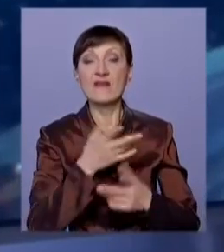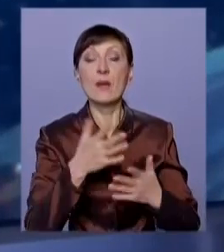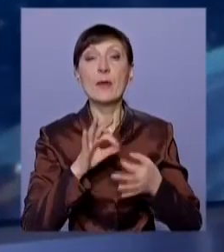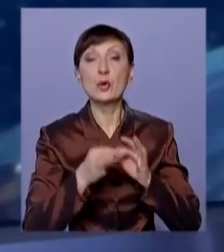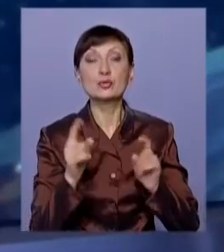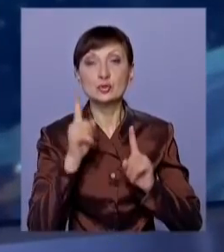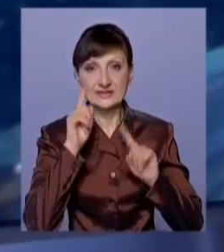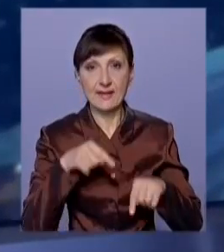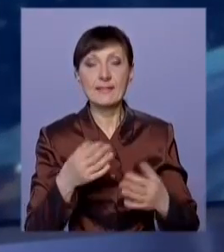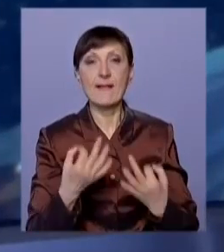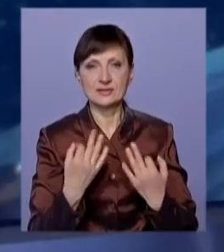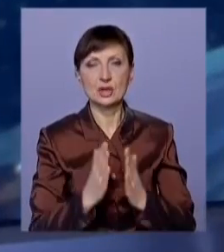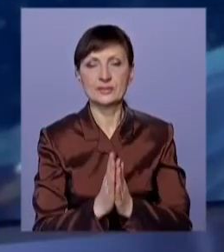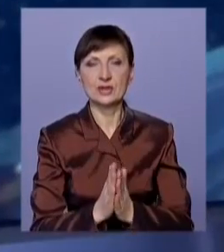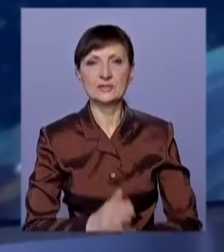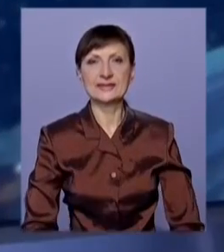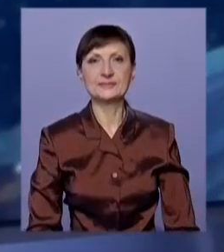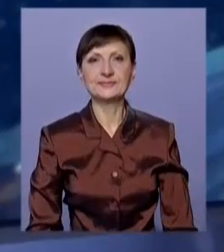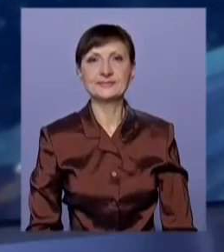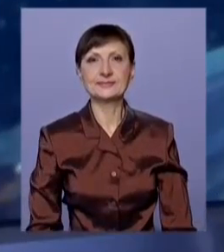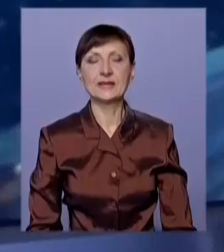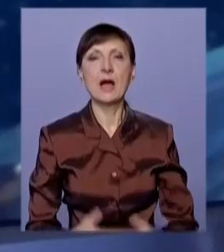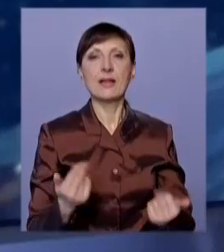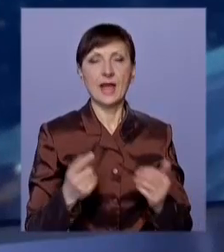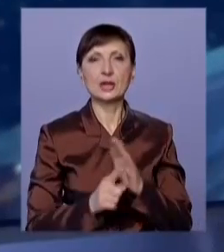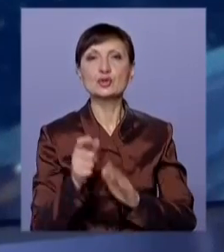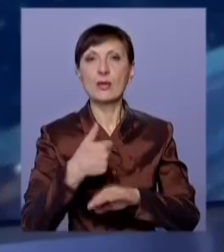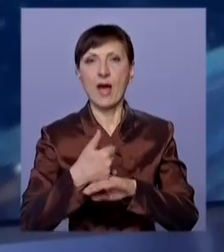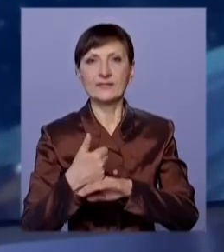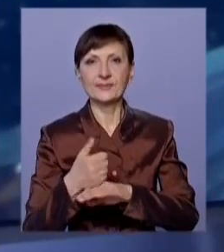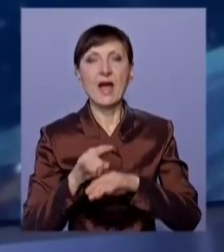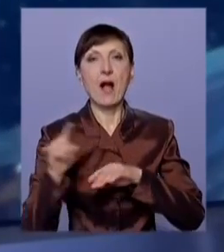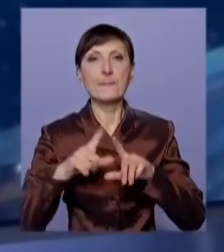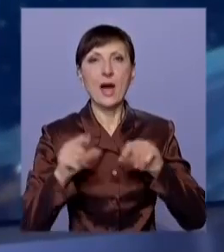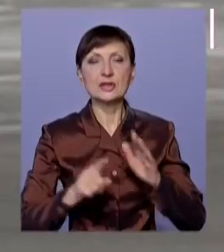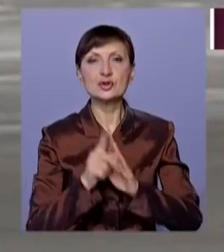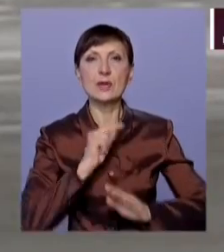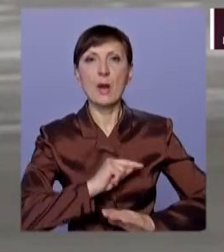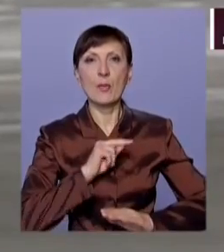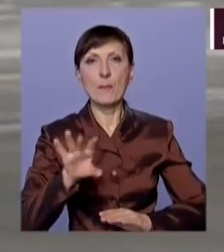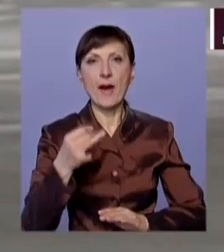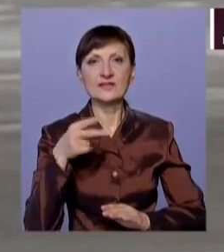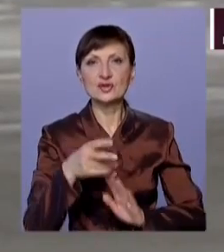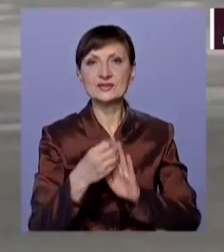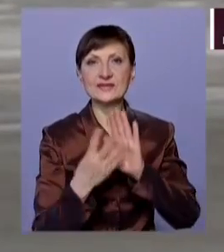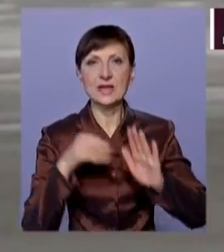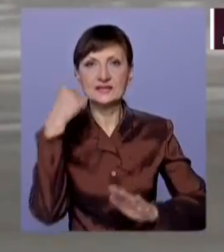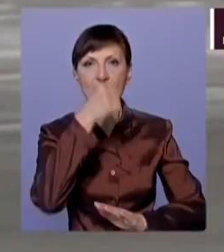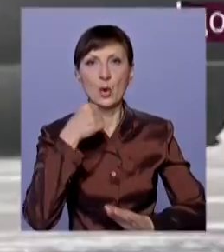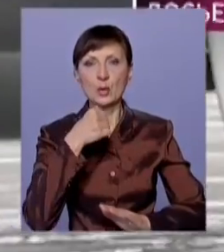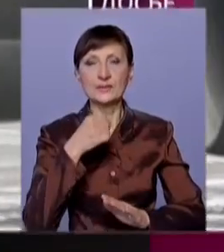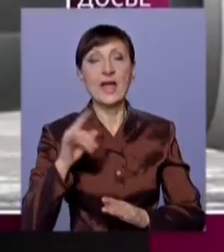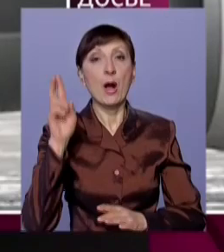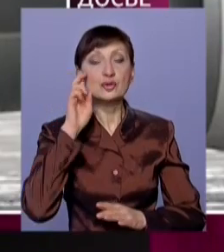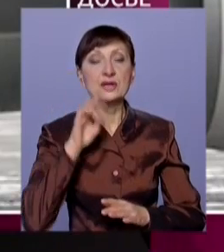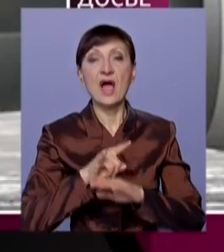какие-нибудь подробности известны? Рамина, начну с главного. Лоукостер начнет работу в мае 2019 года. Бюджетная